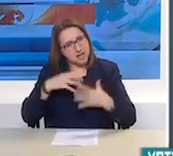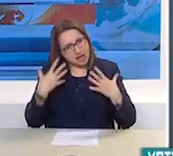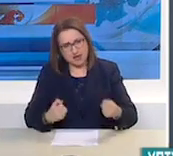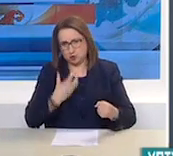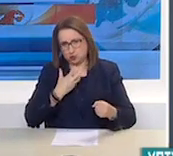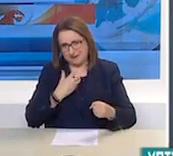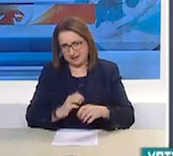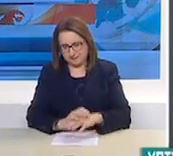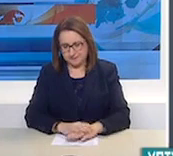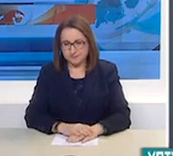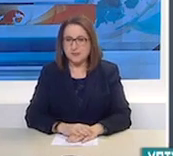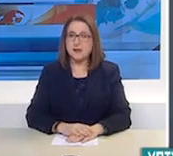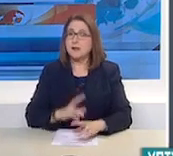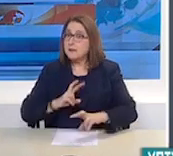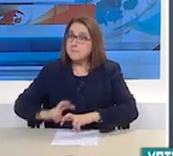Συνολικά έχουν ελεγχθεί